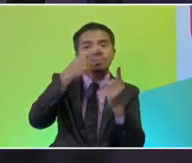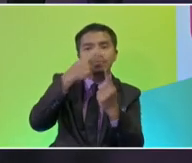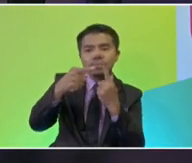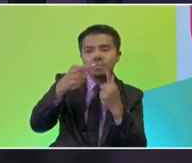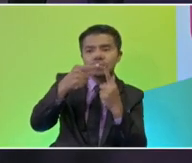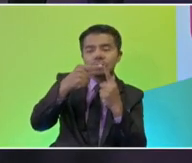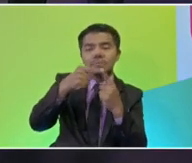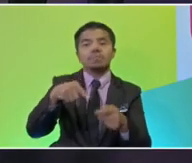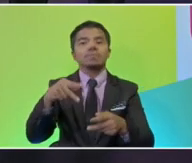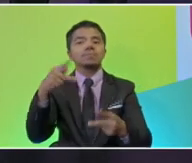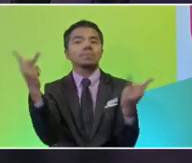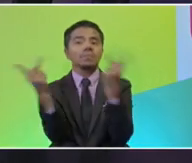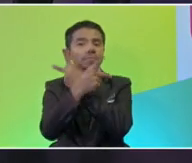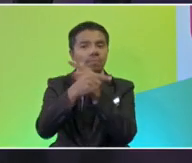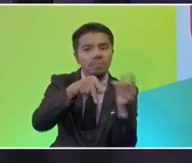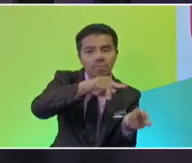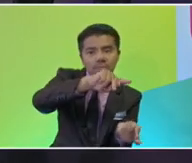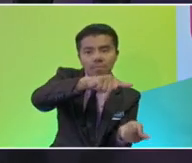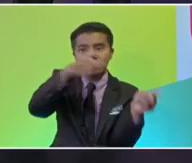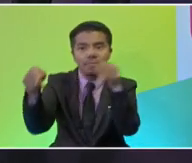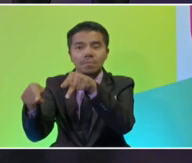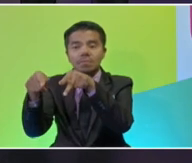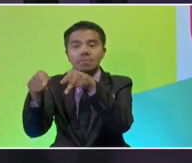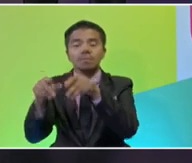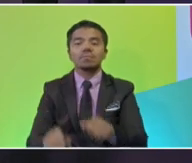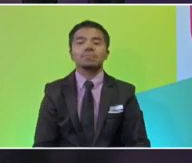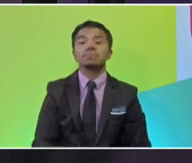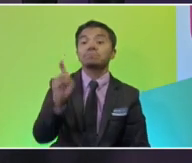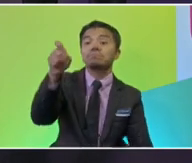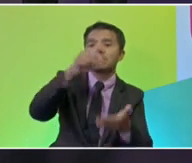pindahkan gak jadi bila perlu Tuliskan